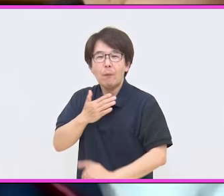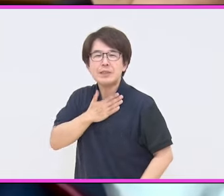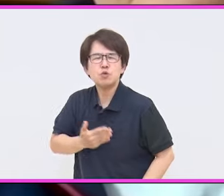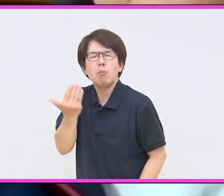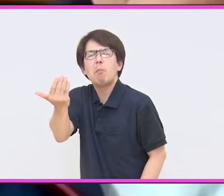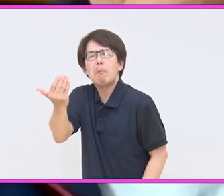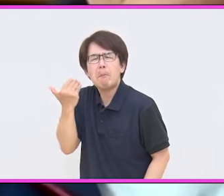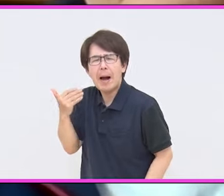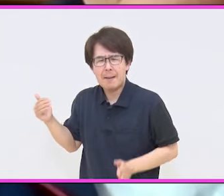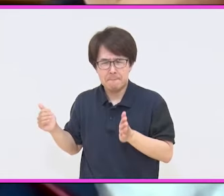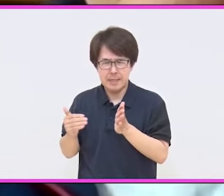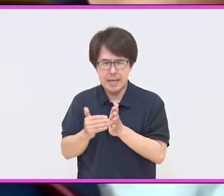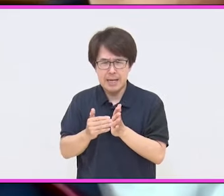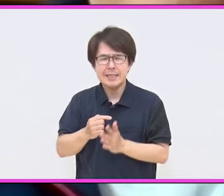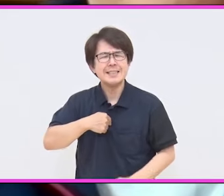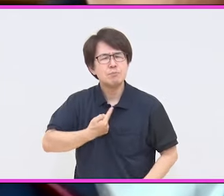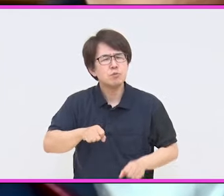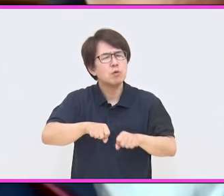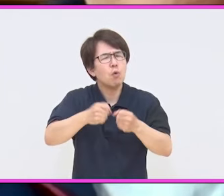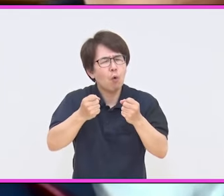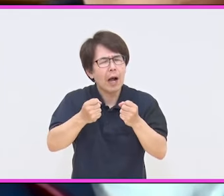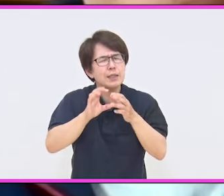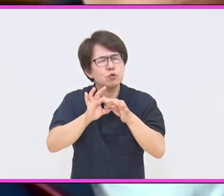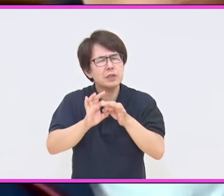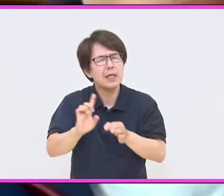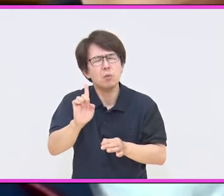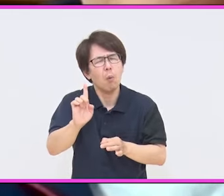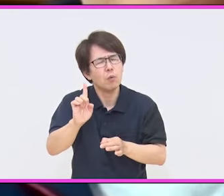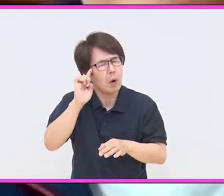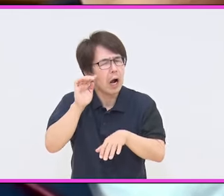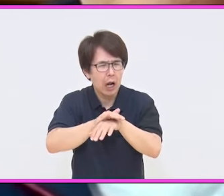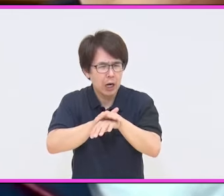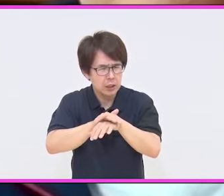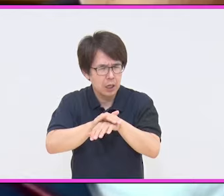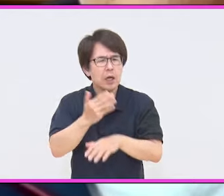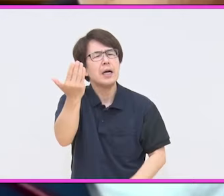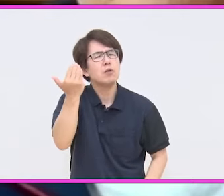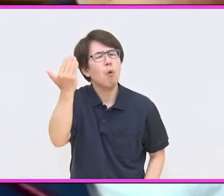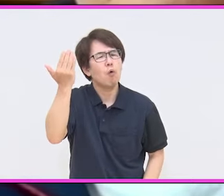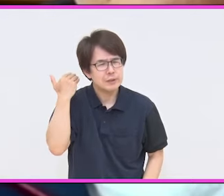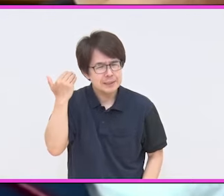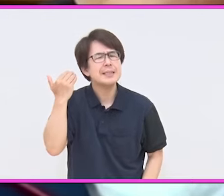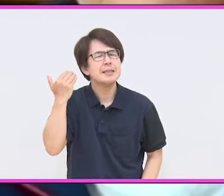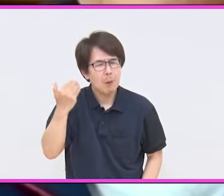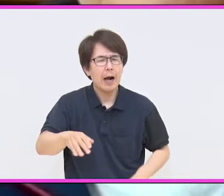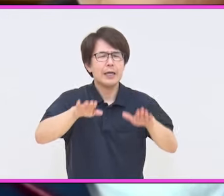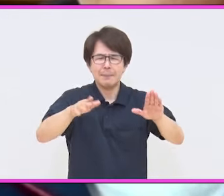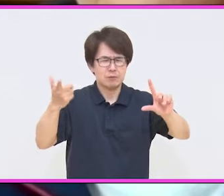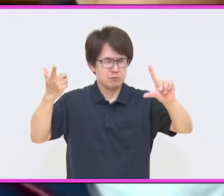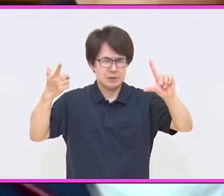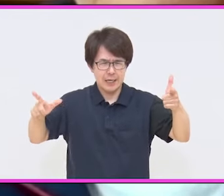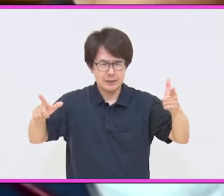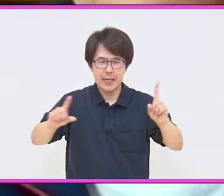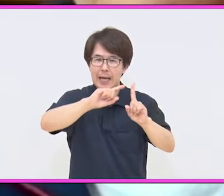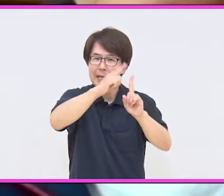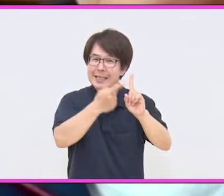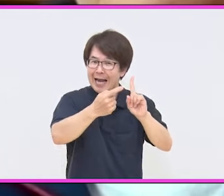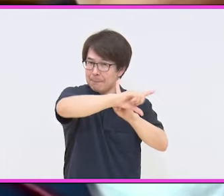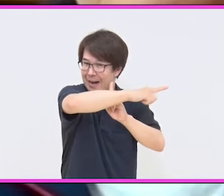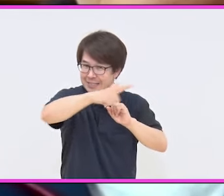てどうやって捉えていたんでしょうか。当時のイギリス、今ほどダイバーシティとか共生社会っ